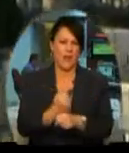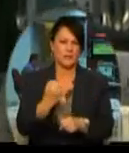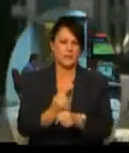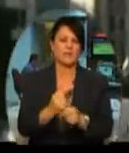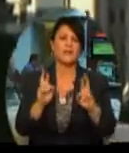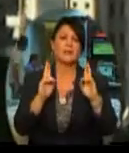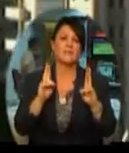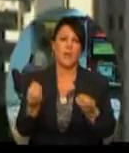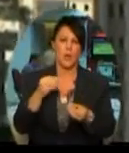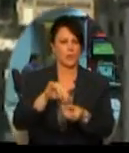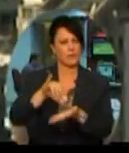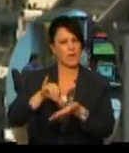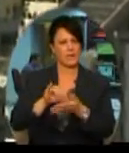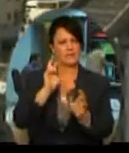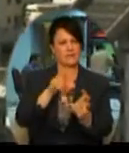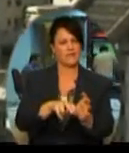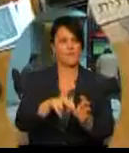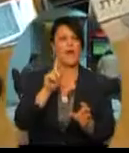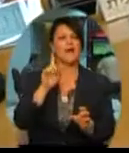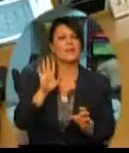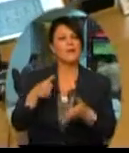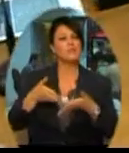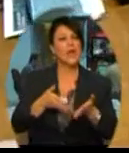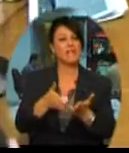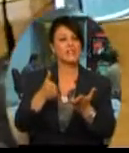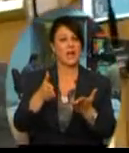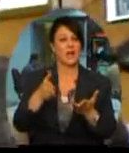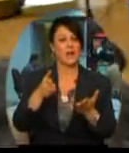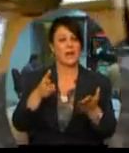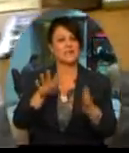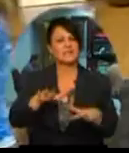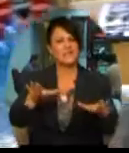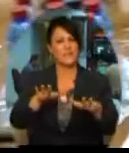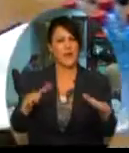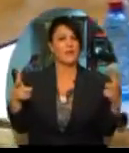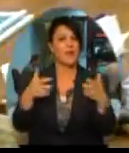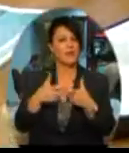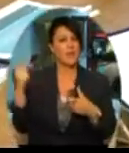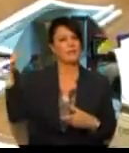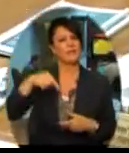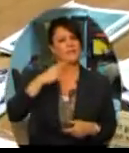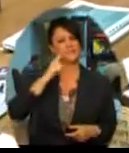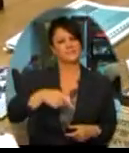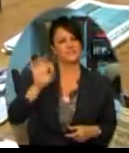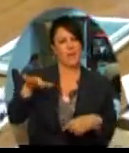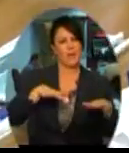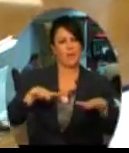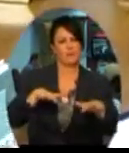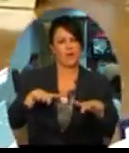נוספות יצטרפו, אבל גם שהגישה הזו לסביבה ולחברה תגיע מלמעלה מהממשלה עד לאחרון האזרחים.